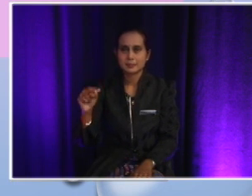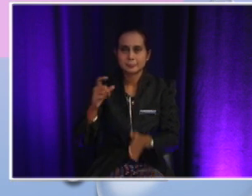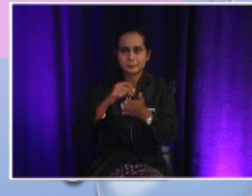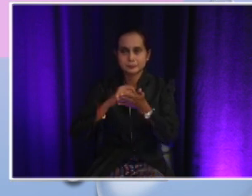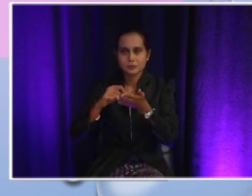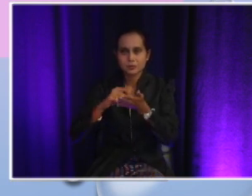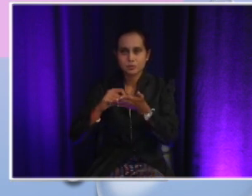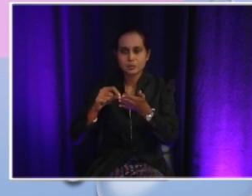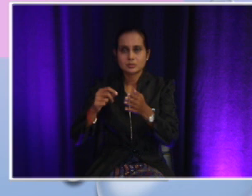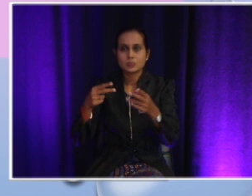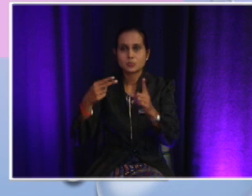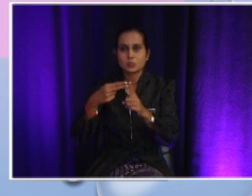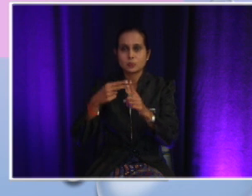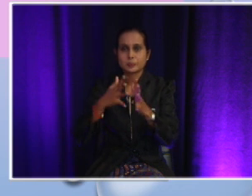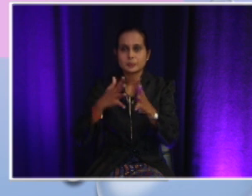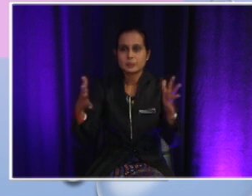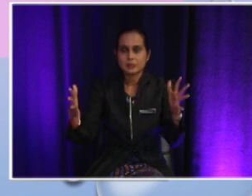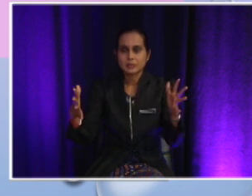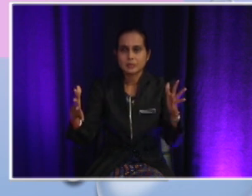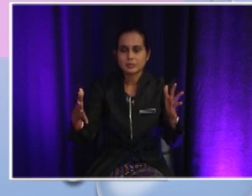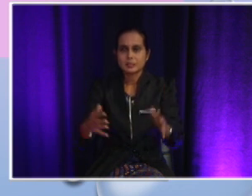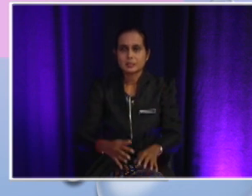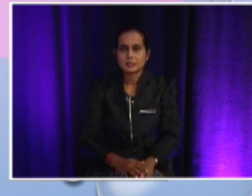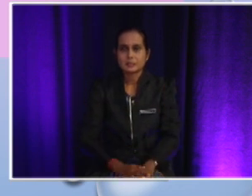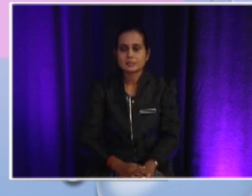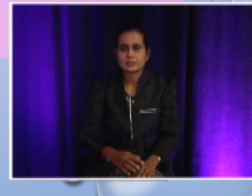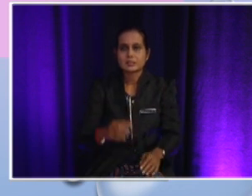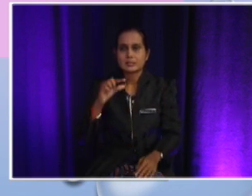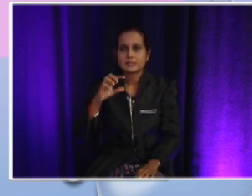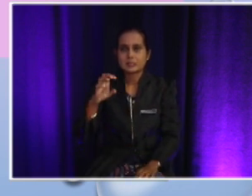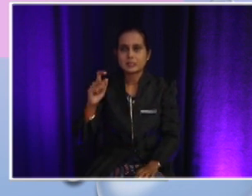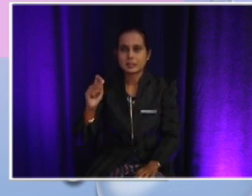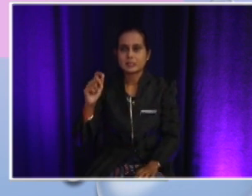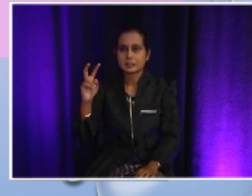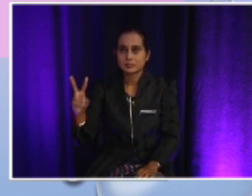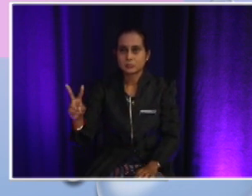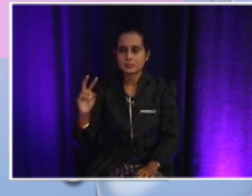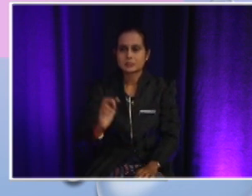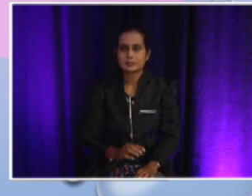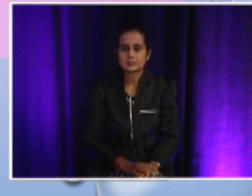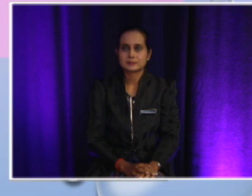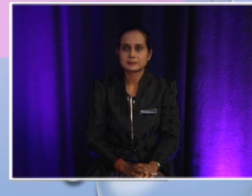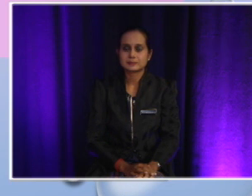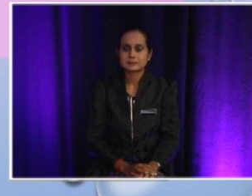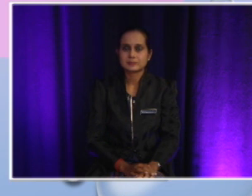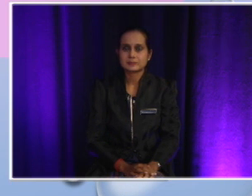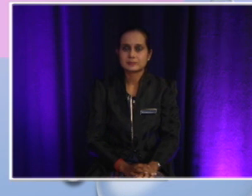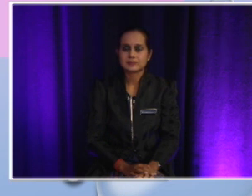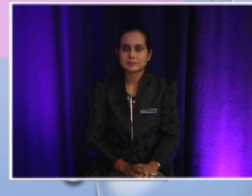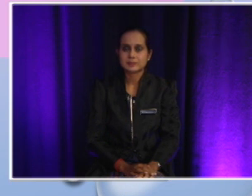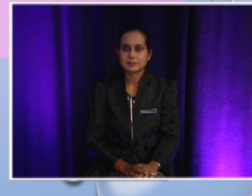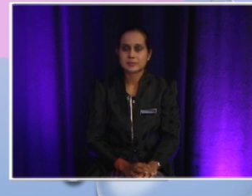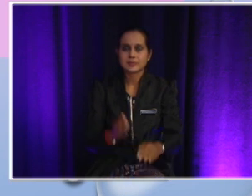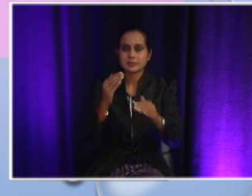huruf besar, okey, untuk gate done ni. Okey, dan gate yang kedua. Okey, gate yang kedua. Kita tengok gate yang kedua. Ni gate yang kedua